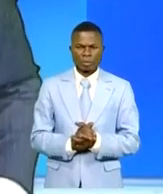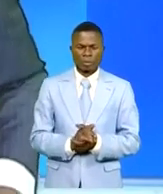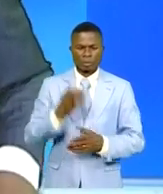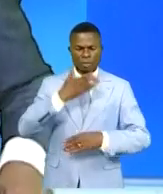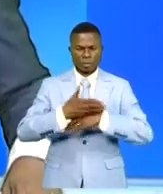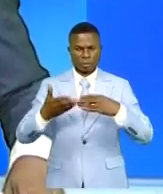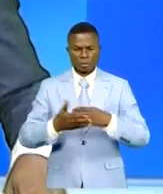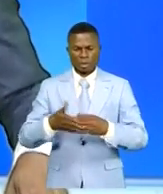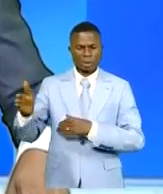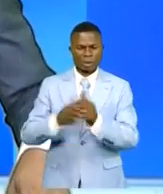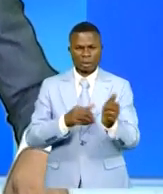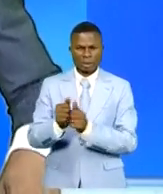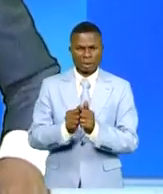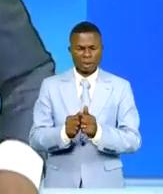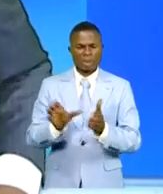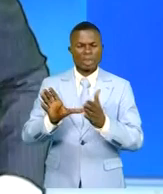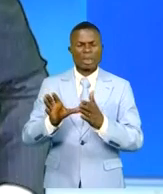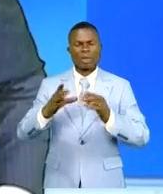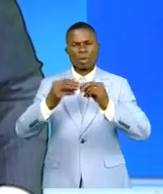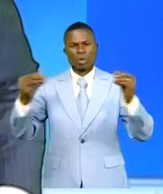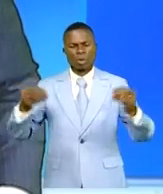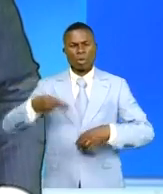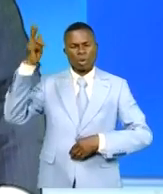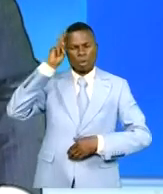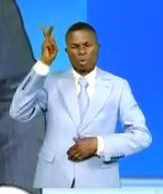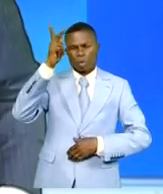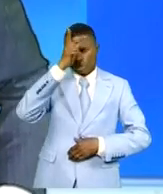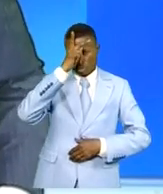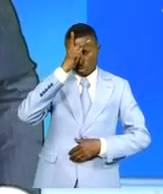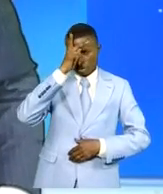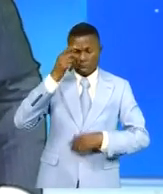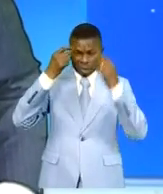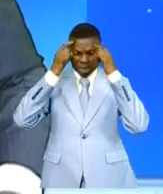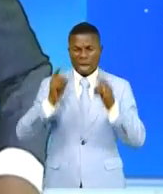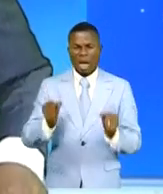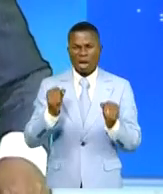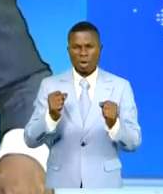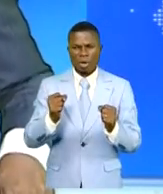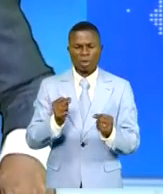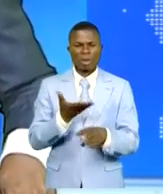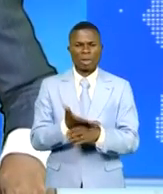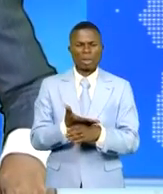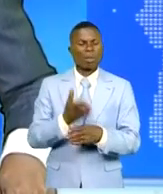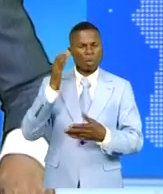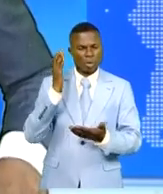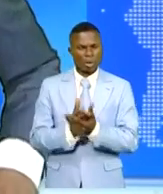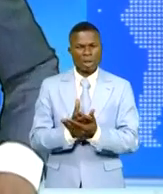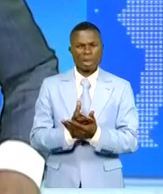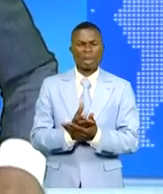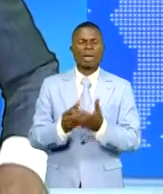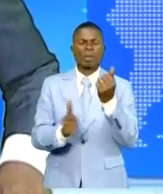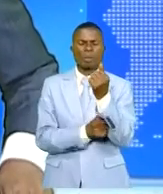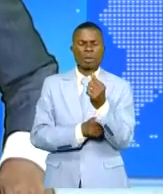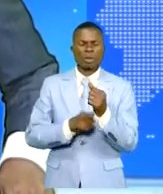installation saccagée, l'image est récurrente dans le Haut-Katanga. Des mesures drastiques ont été prises pour dissuader les inciviques.